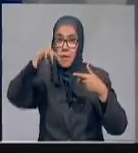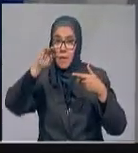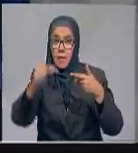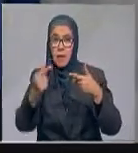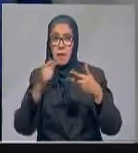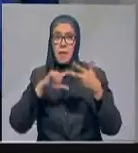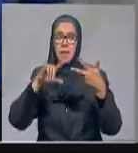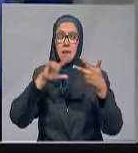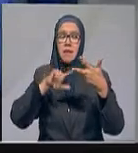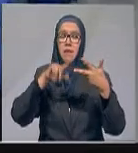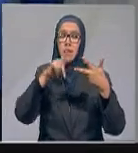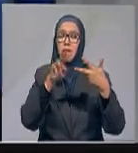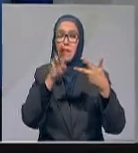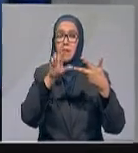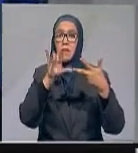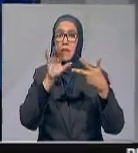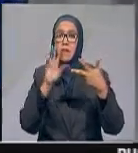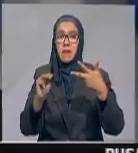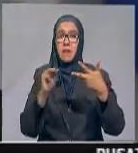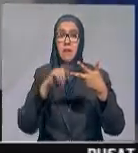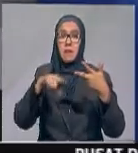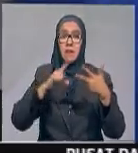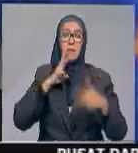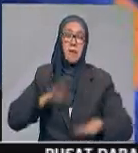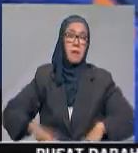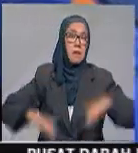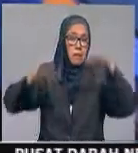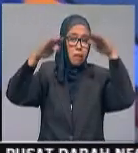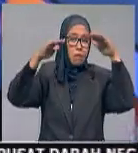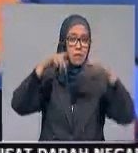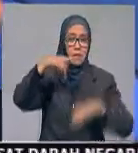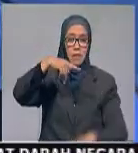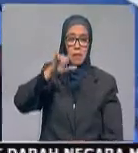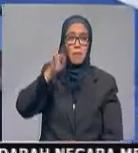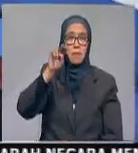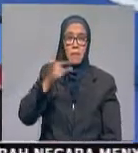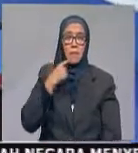Junjung Kulim. Banjir di Pendang menyaksikan pertambahan